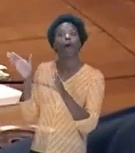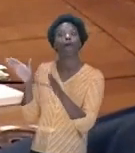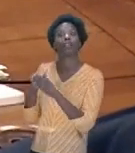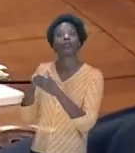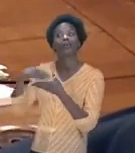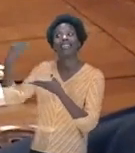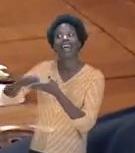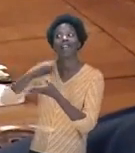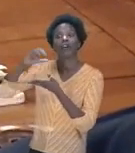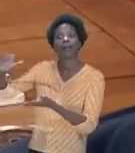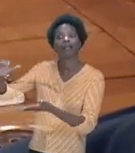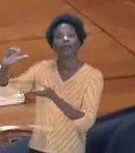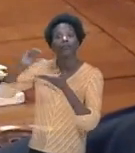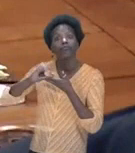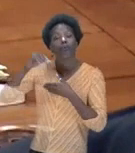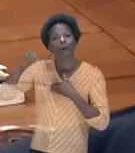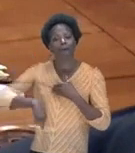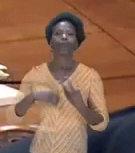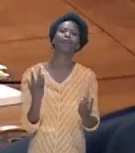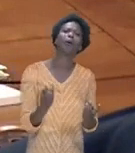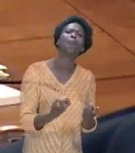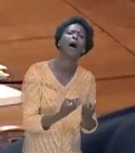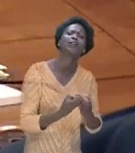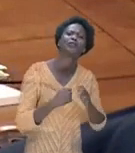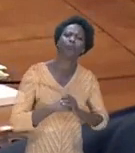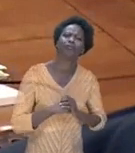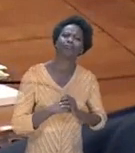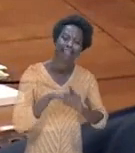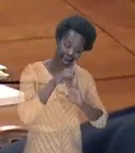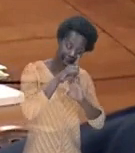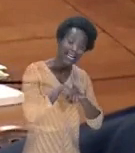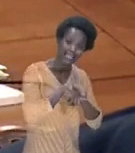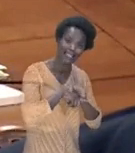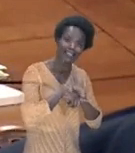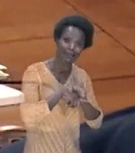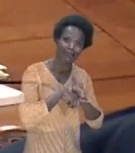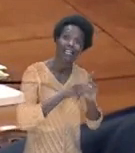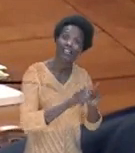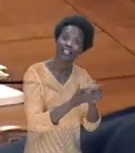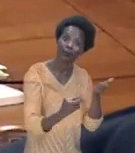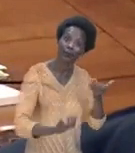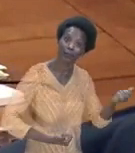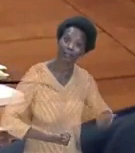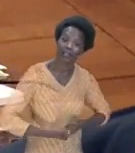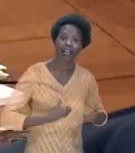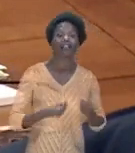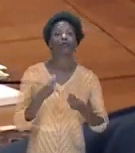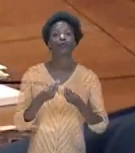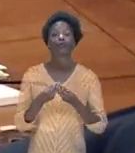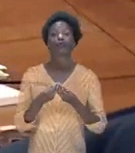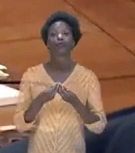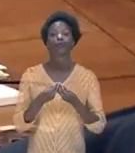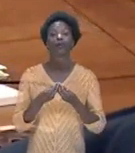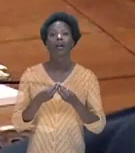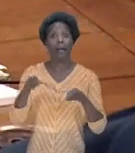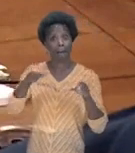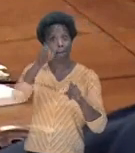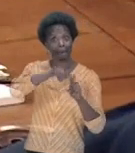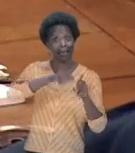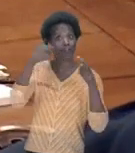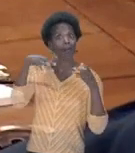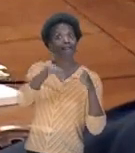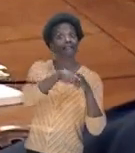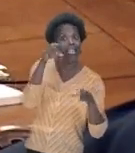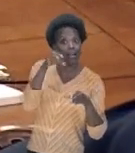d'éléments, comme par exemple la liste des prestataires de services ou encore les notes de frais des élus et des membres du